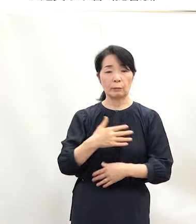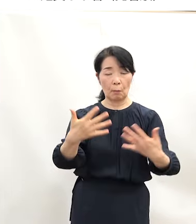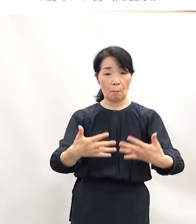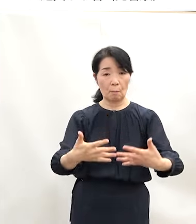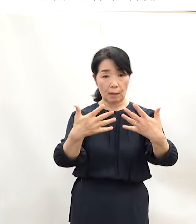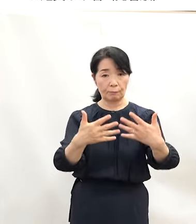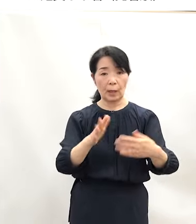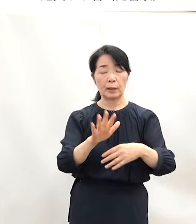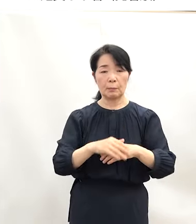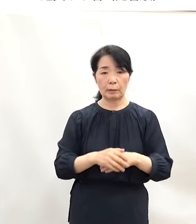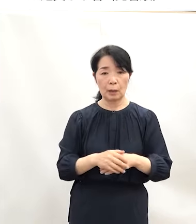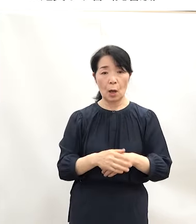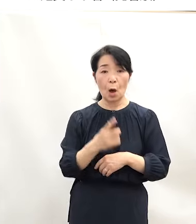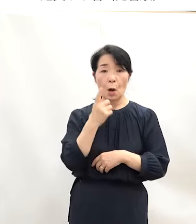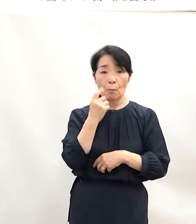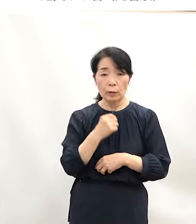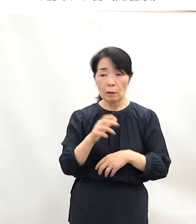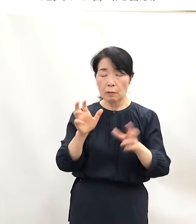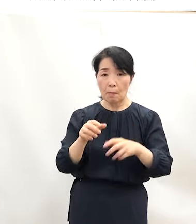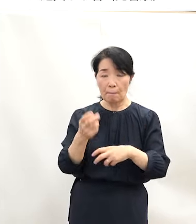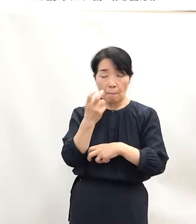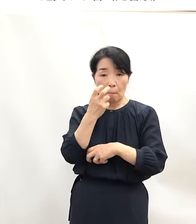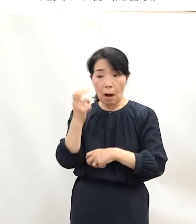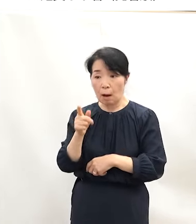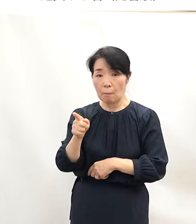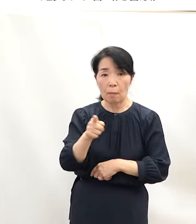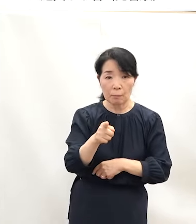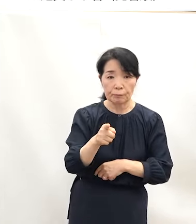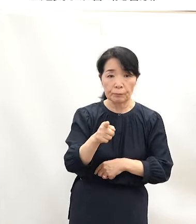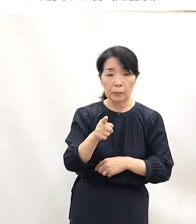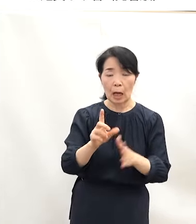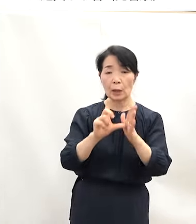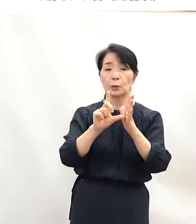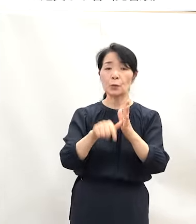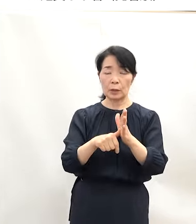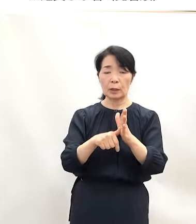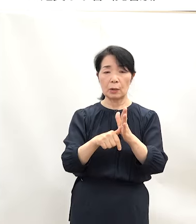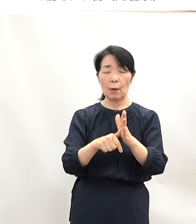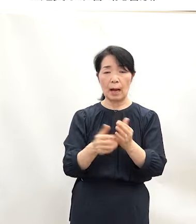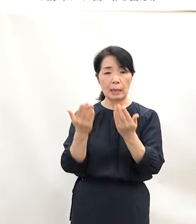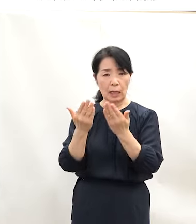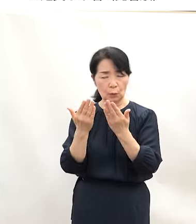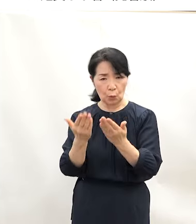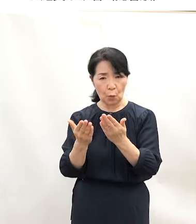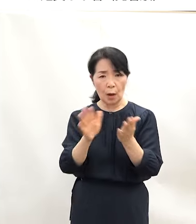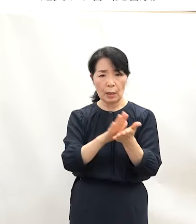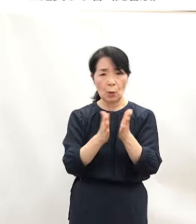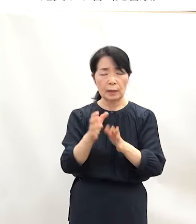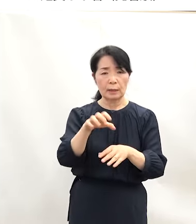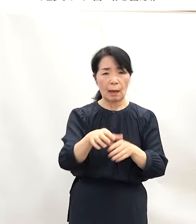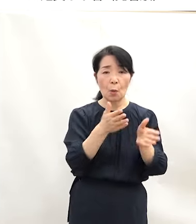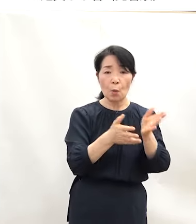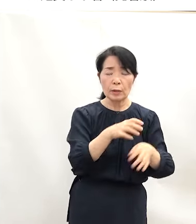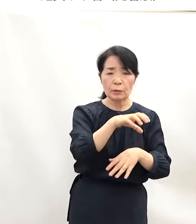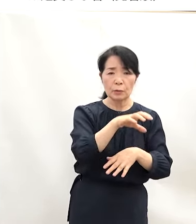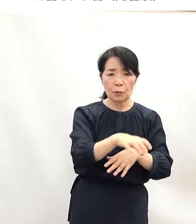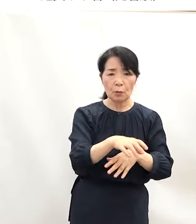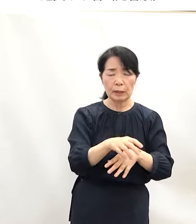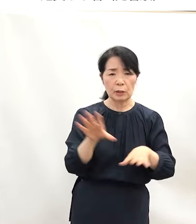目撃情報があった場合はですね、学校や幼稚園保育所などに情報を提供すると。それから今回